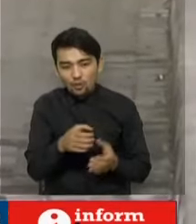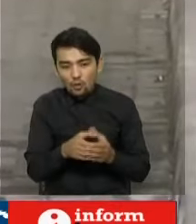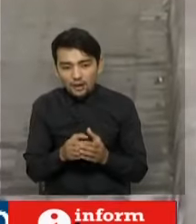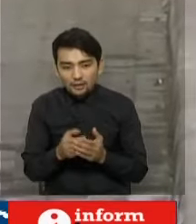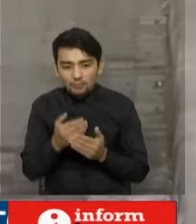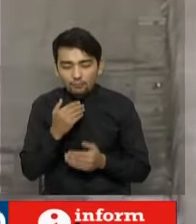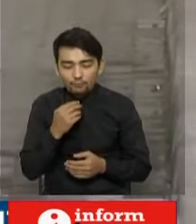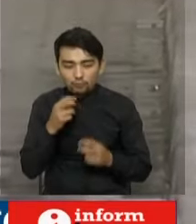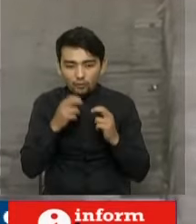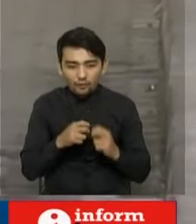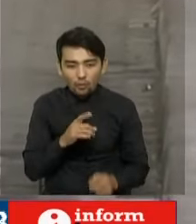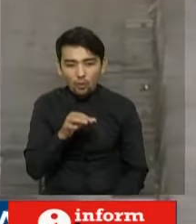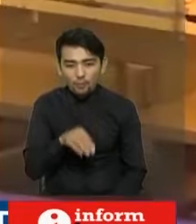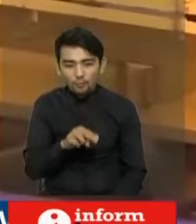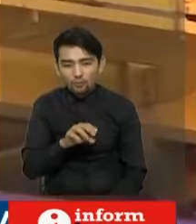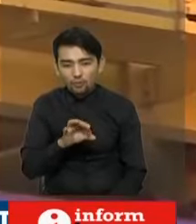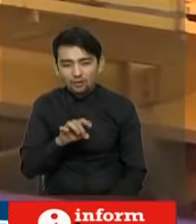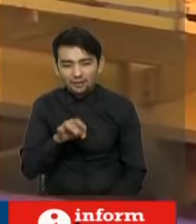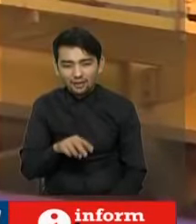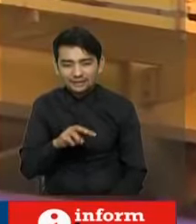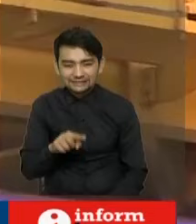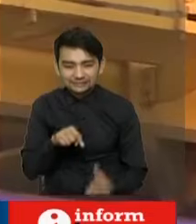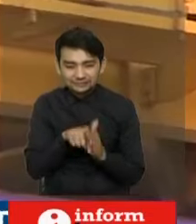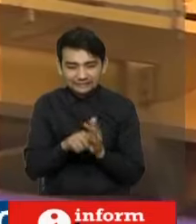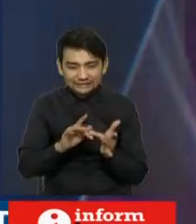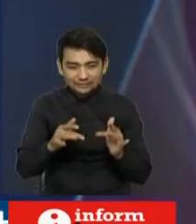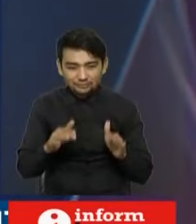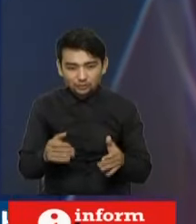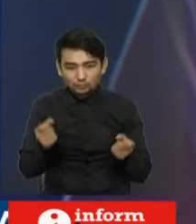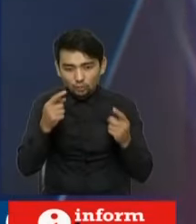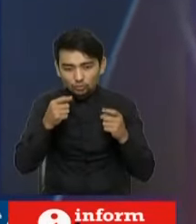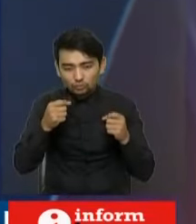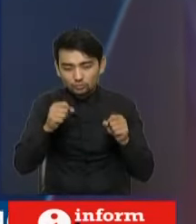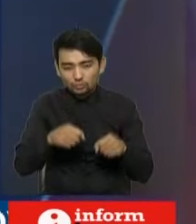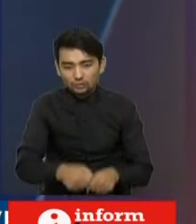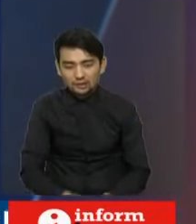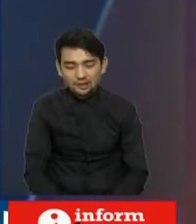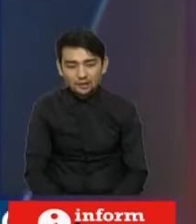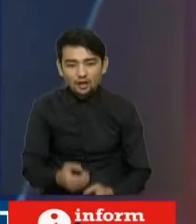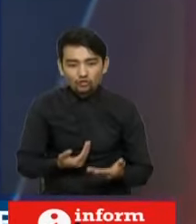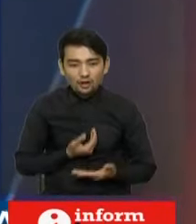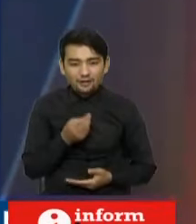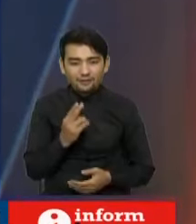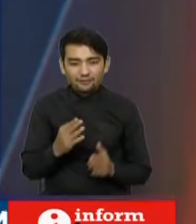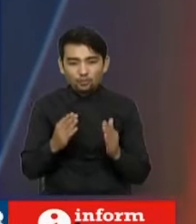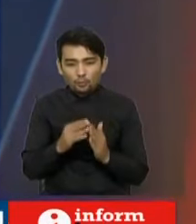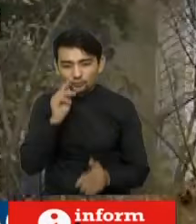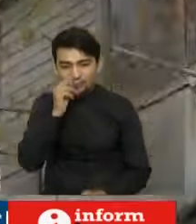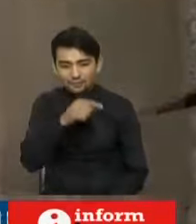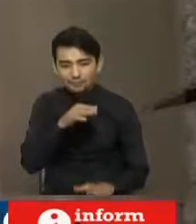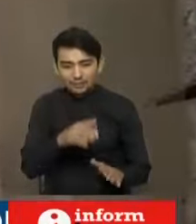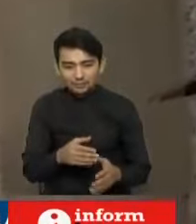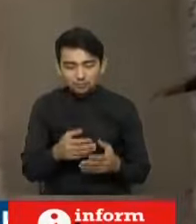портале Home Portal KZ. Эльмира Ежанова, Азамат Кубегенов, Информбюро. А жители многоквартирного дома в Шымкенте